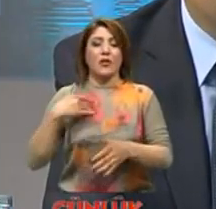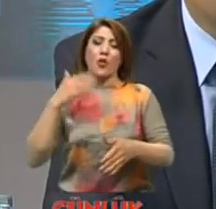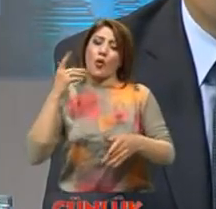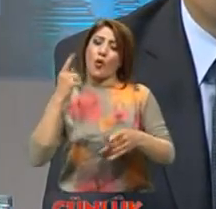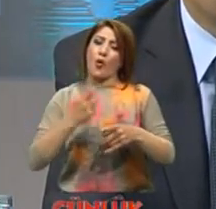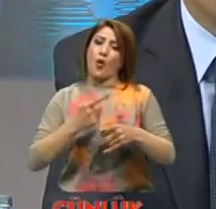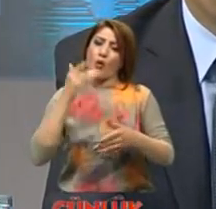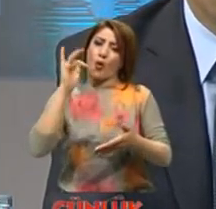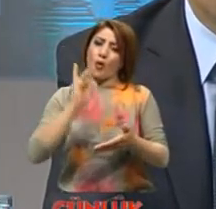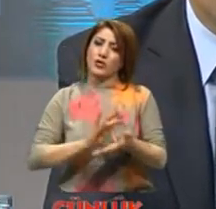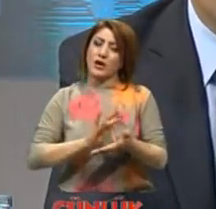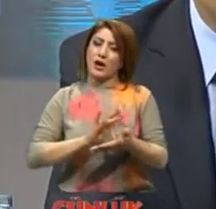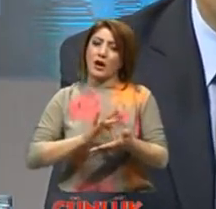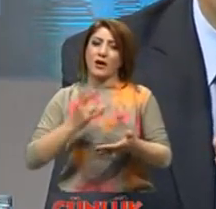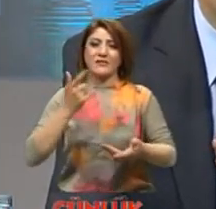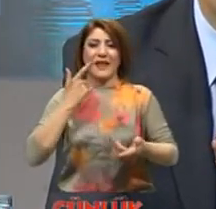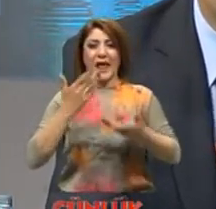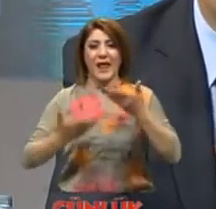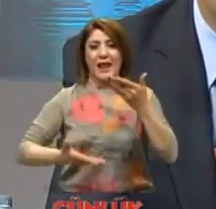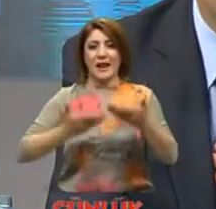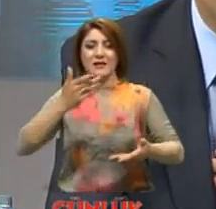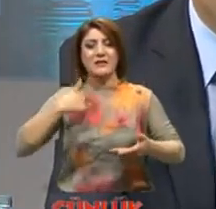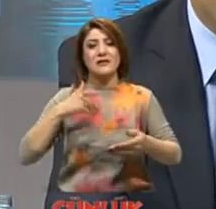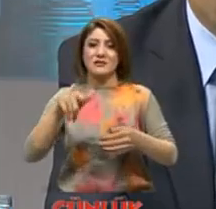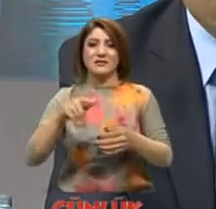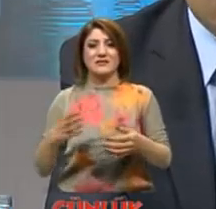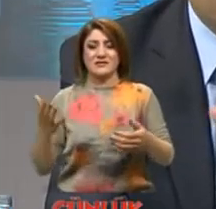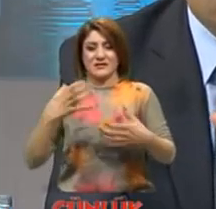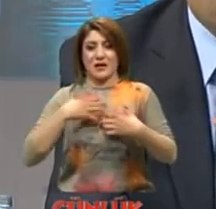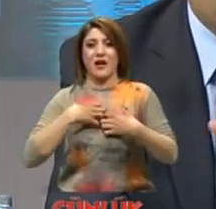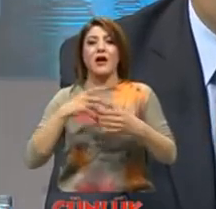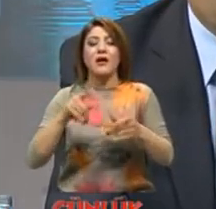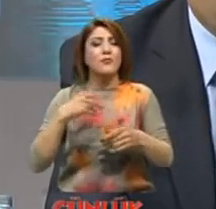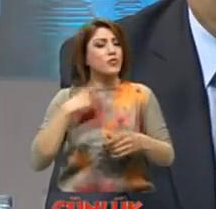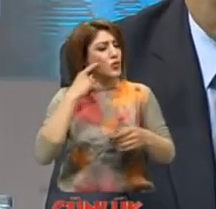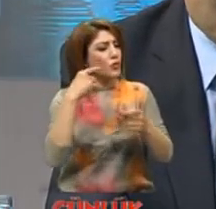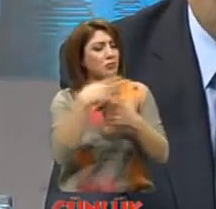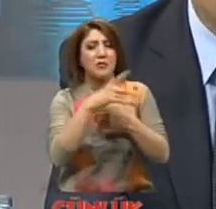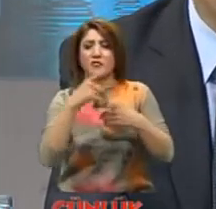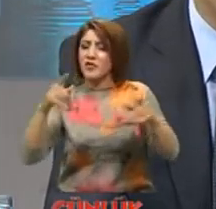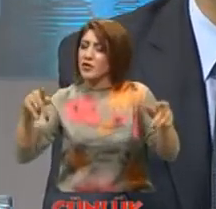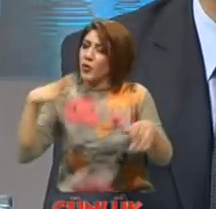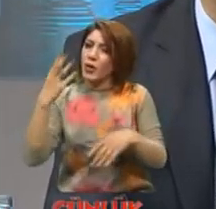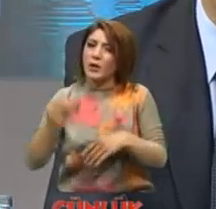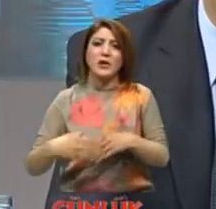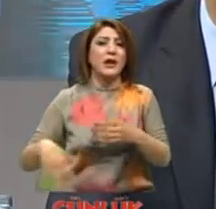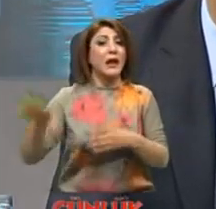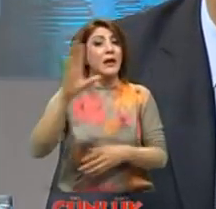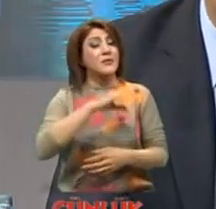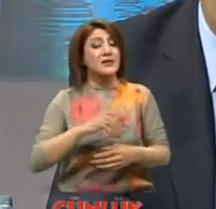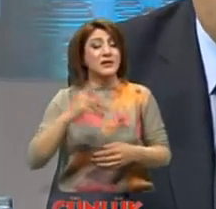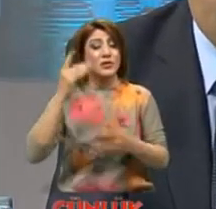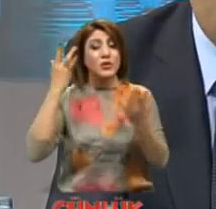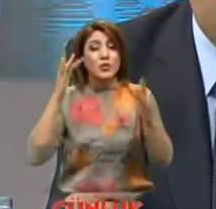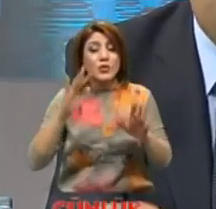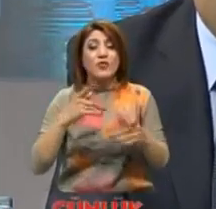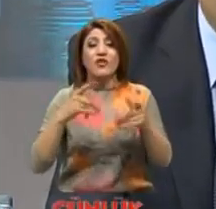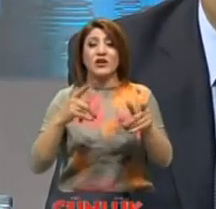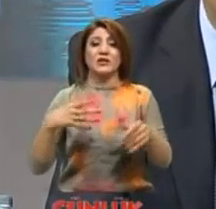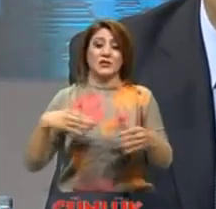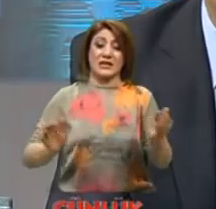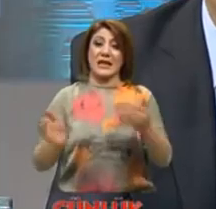değerlere sahip. O değerleri görsün, tanısın, bilsin. Hangi toplumun hangi kesiminde olursun hiç önemi yok. Hepsinin bu değerlere ihtiyacı var ya. Yani. Onun için de